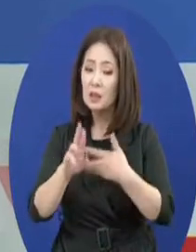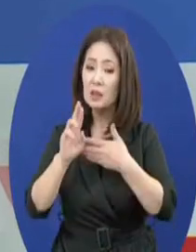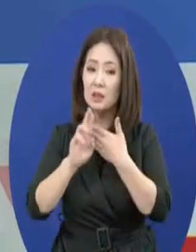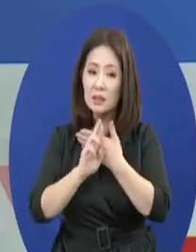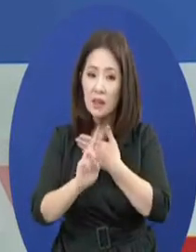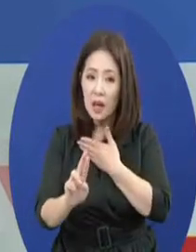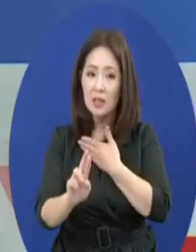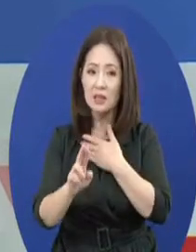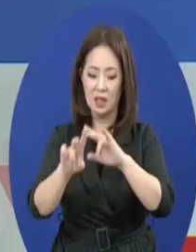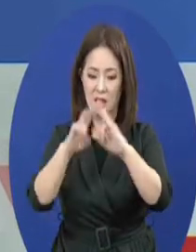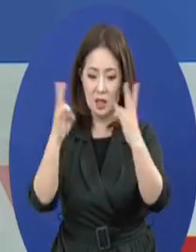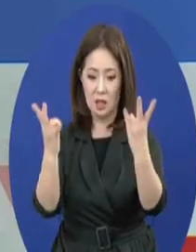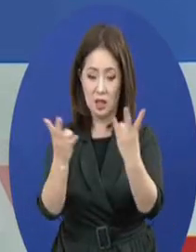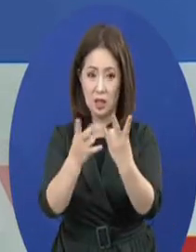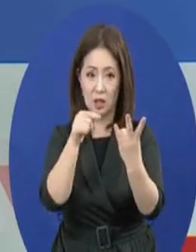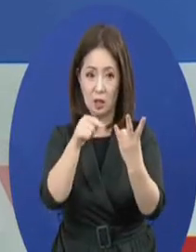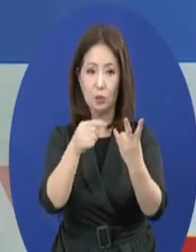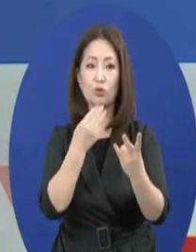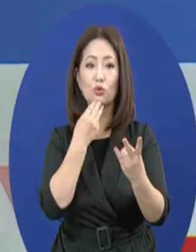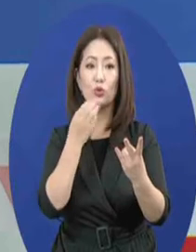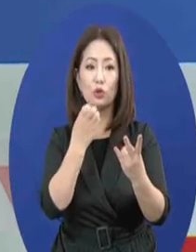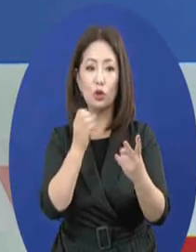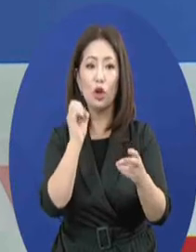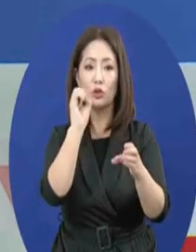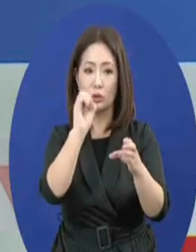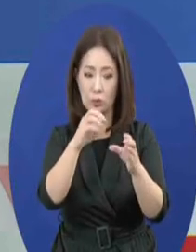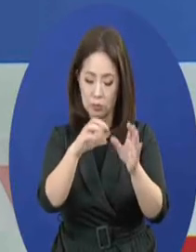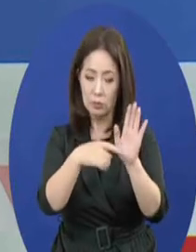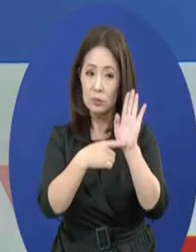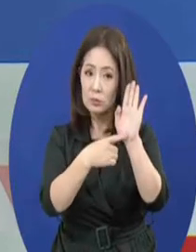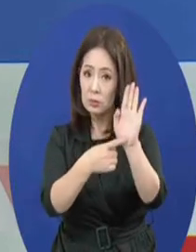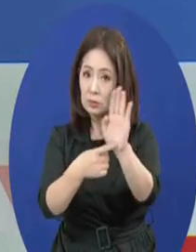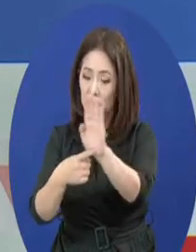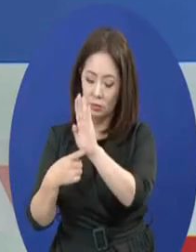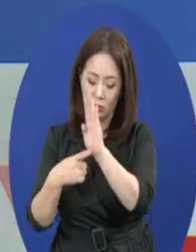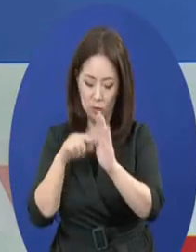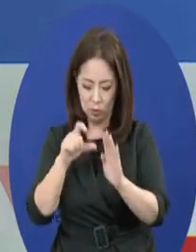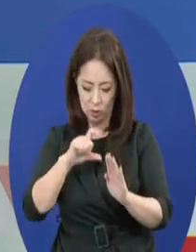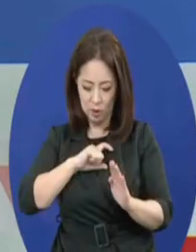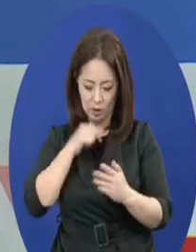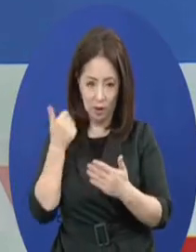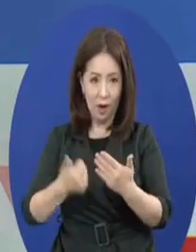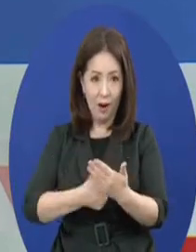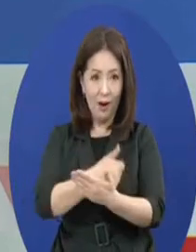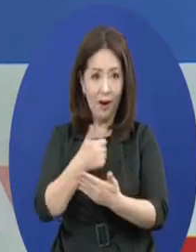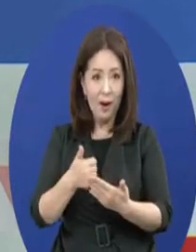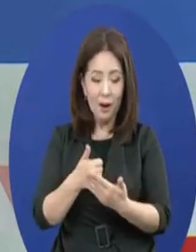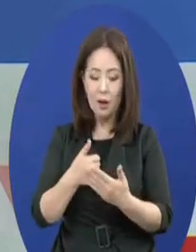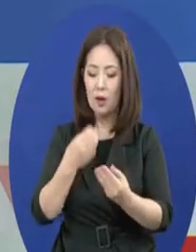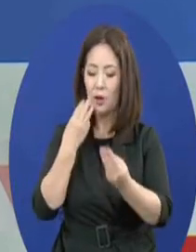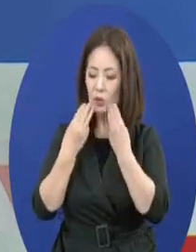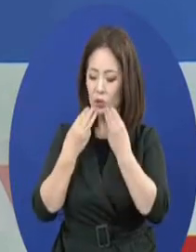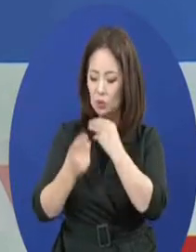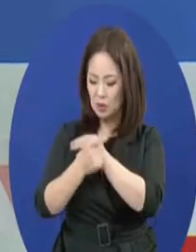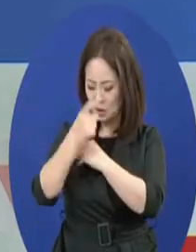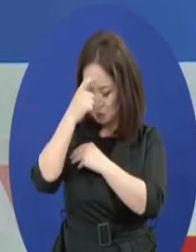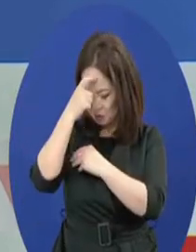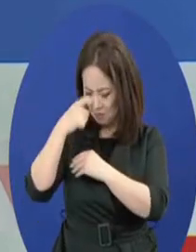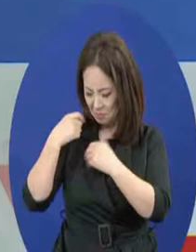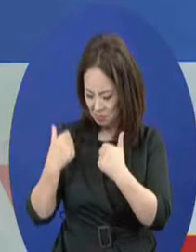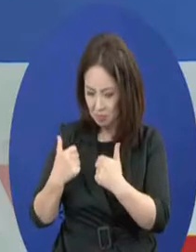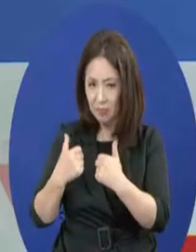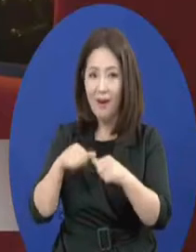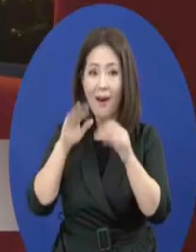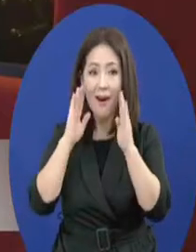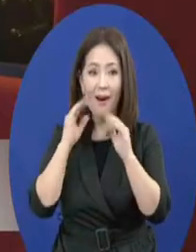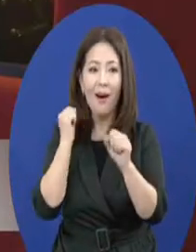бид нийгэм чухалгыг тогтоож, хүний эрхийг хангаж, шүүх эрх мэдлийн шинтгэлийг бүрэн хийж дуусгаад дараах зүйлүүдэд